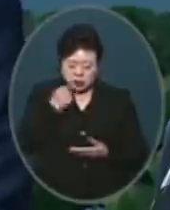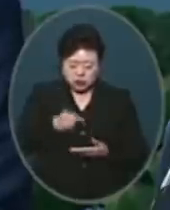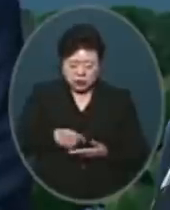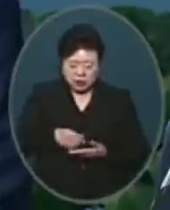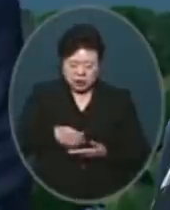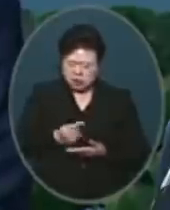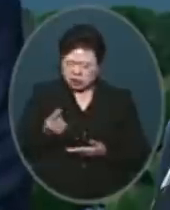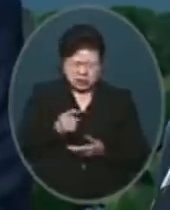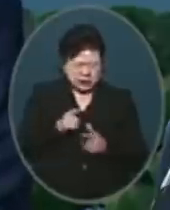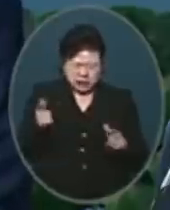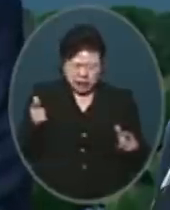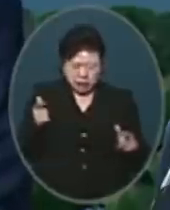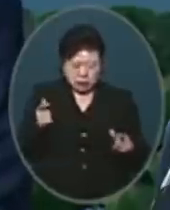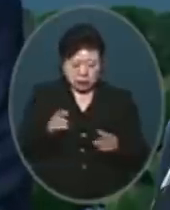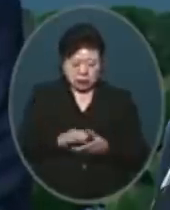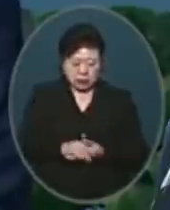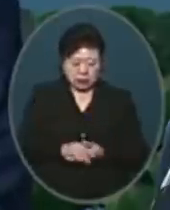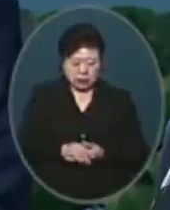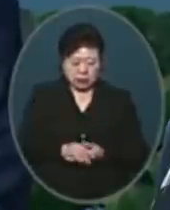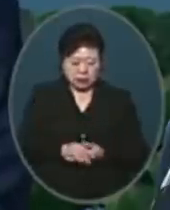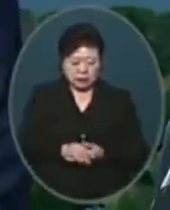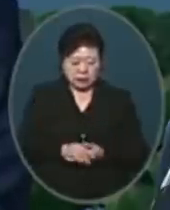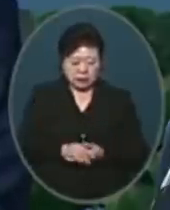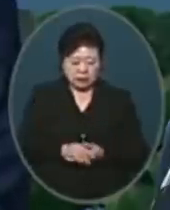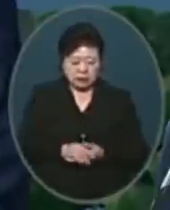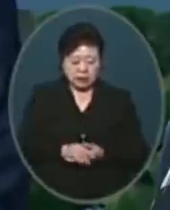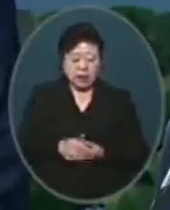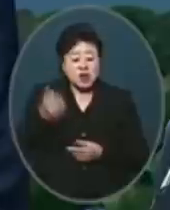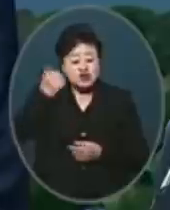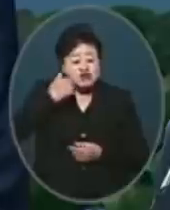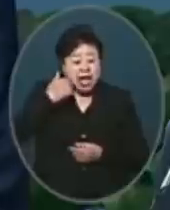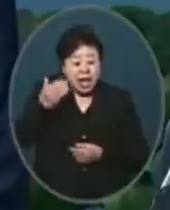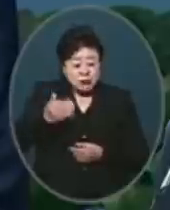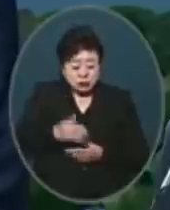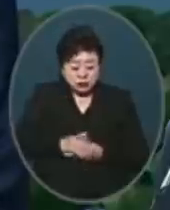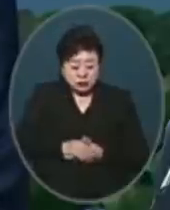줄 아냐. 아, 그랬어요. 당신 누구요?